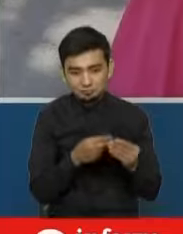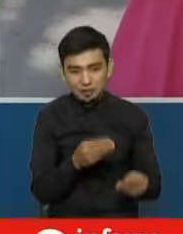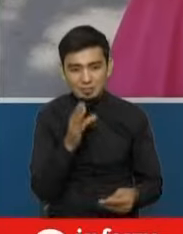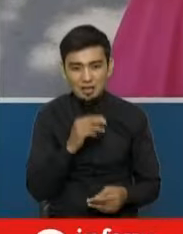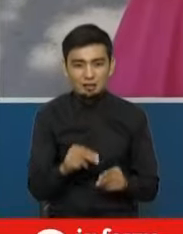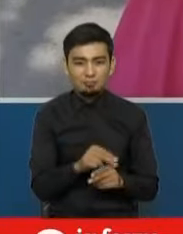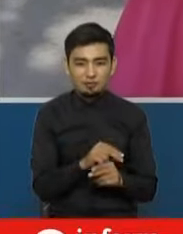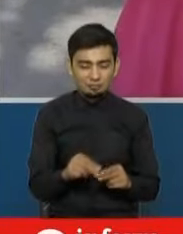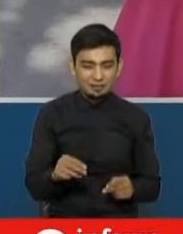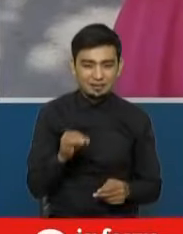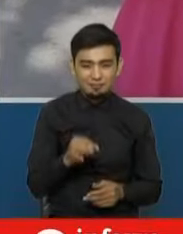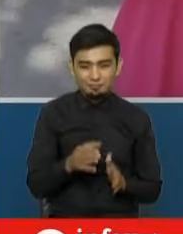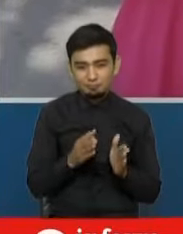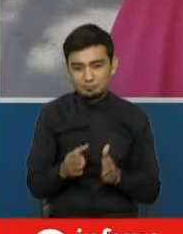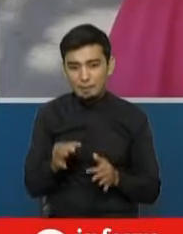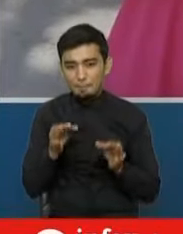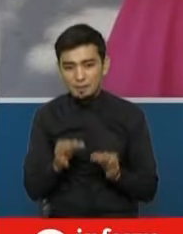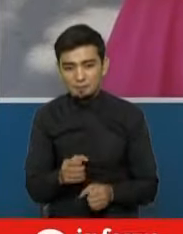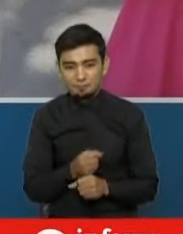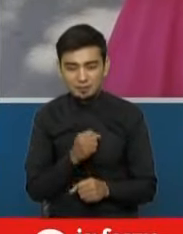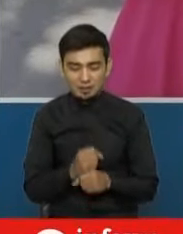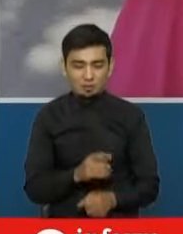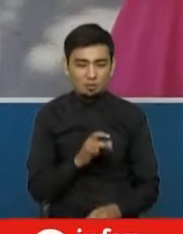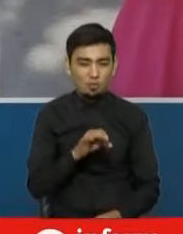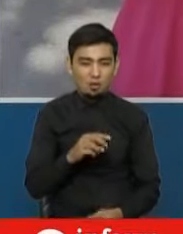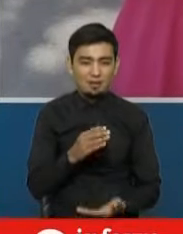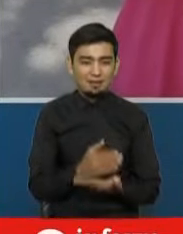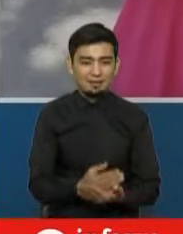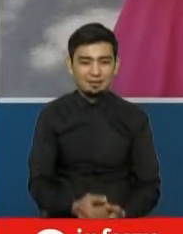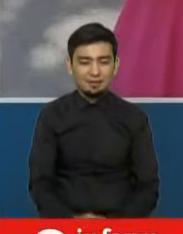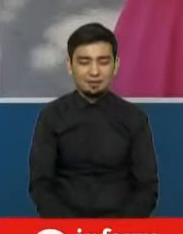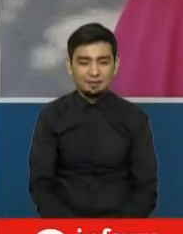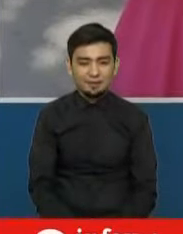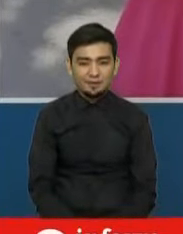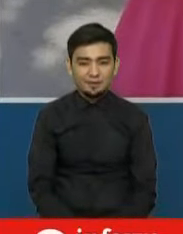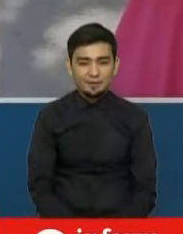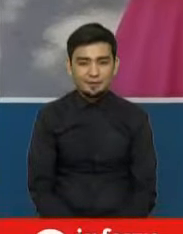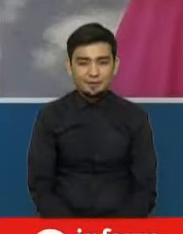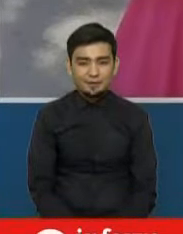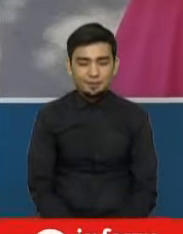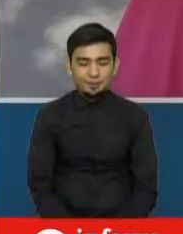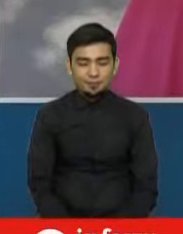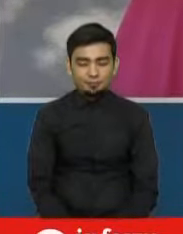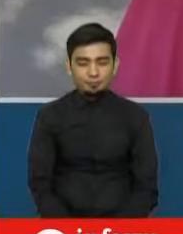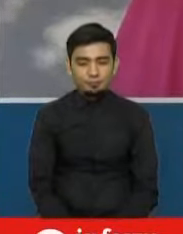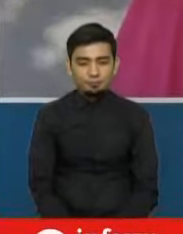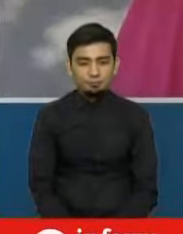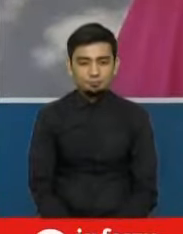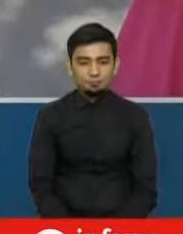воспитание экологической ответственности роль играет. Эльмира Ержанова, Азамат Кубегенов, Информбюро, Актобе.